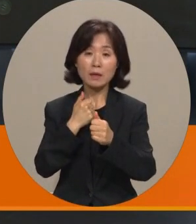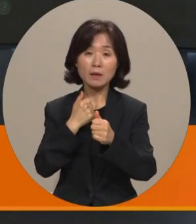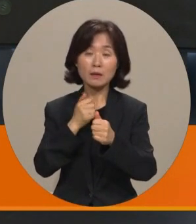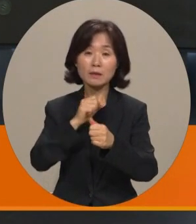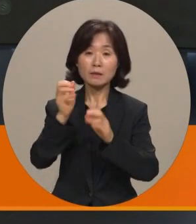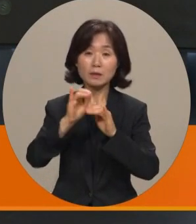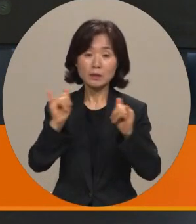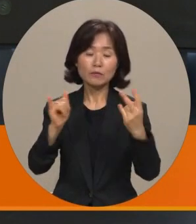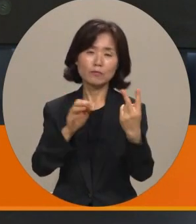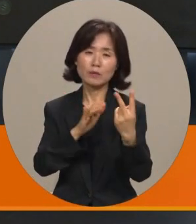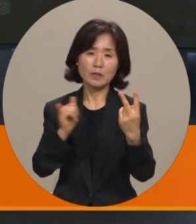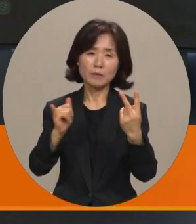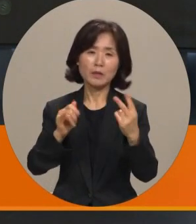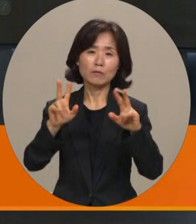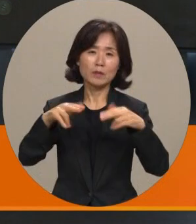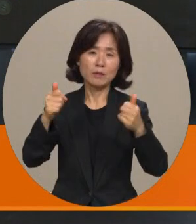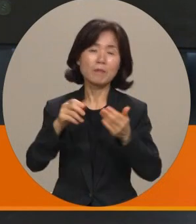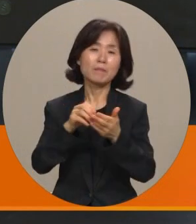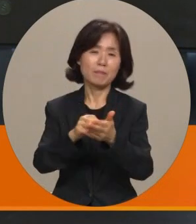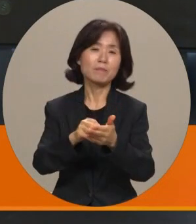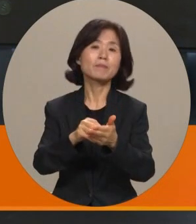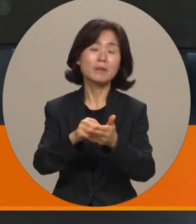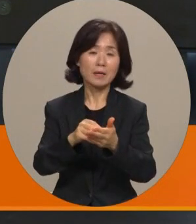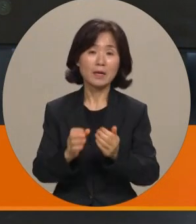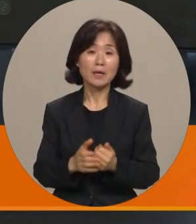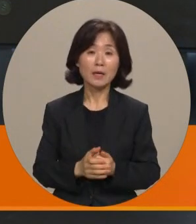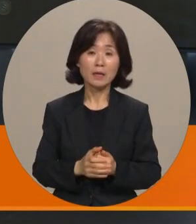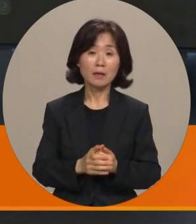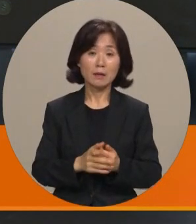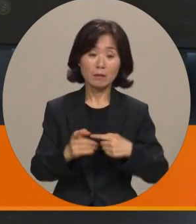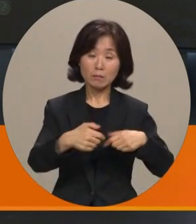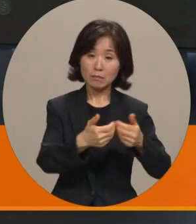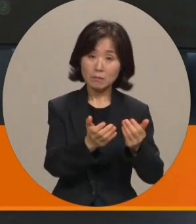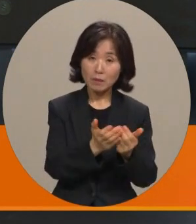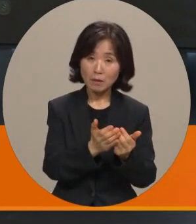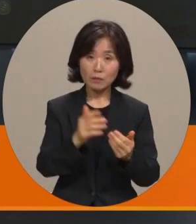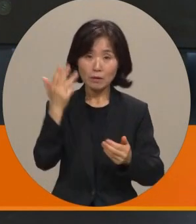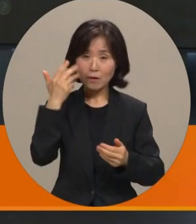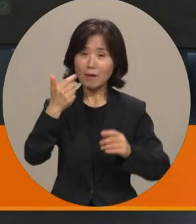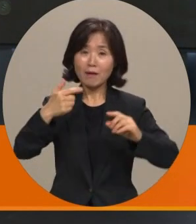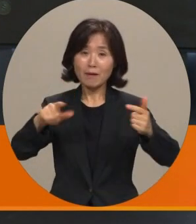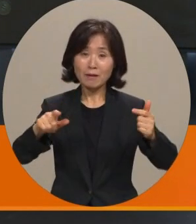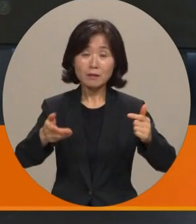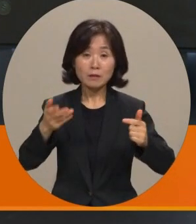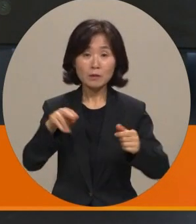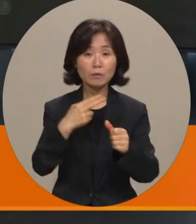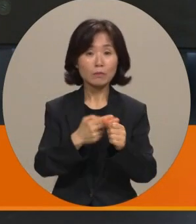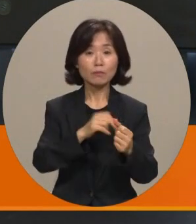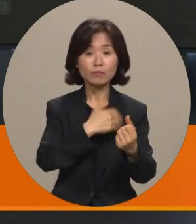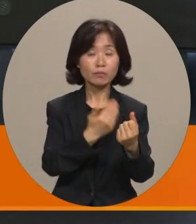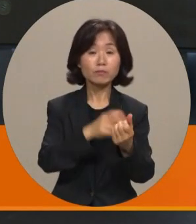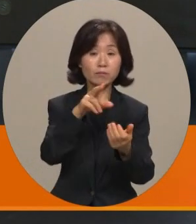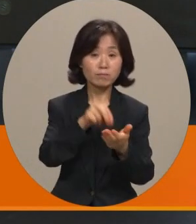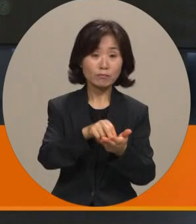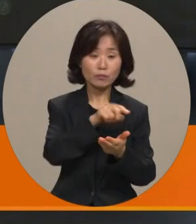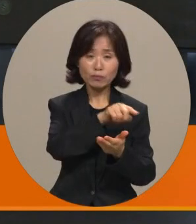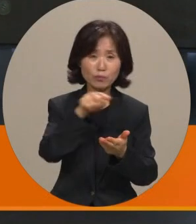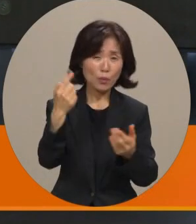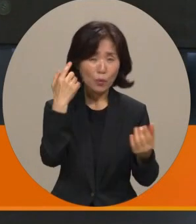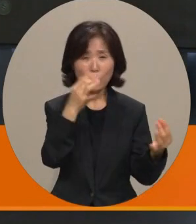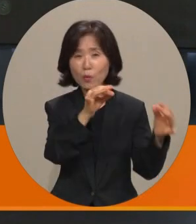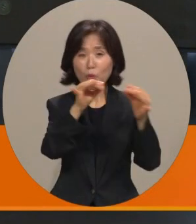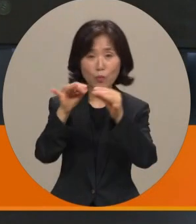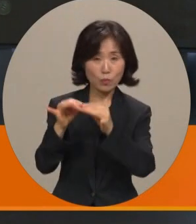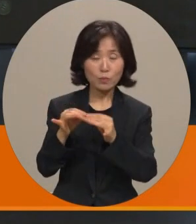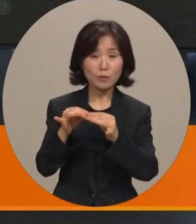국회의원으로 입성하게 됐습니다 소속 정당과 철학은 다르지만 교권 문제에 대해서는 한 목소리를 내고